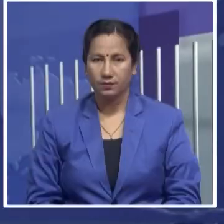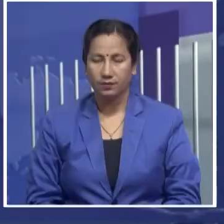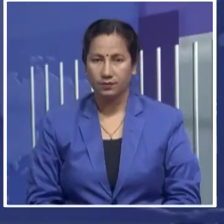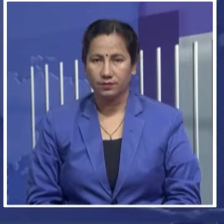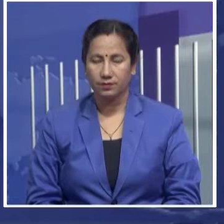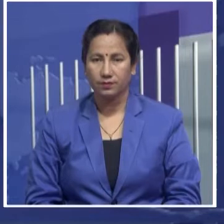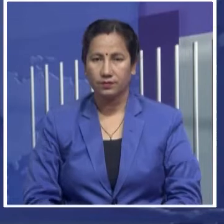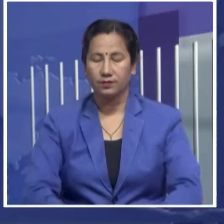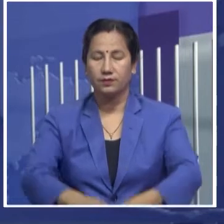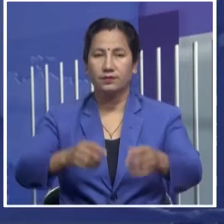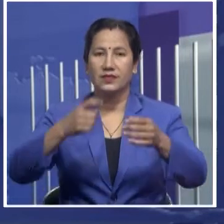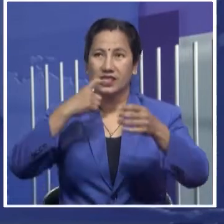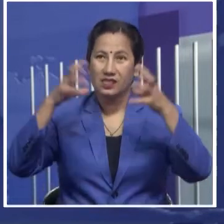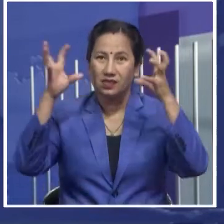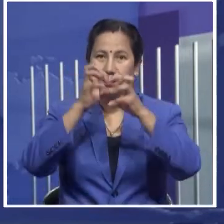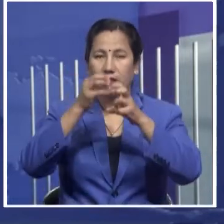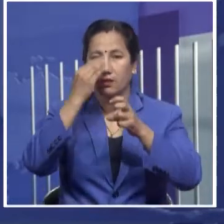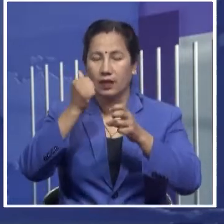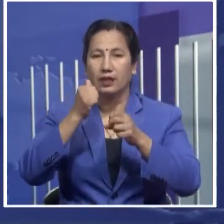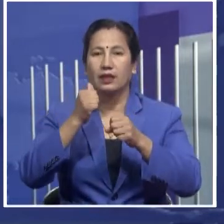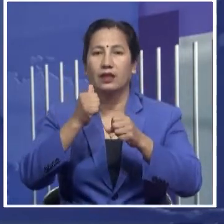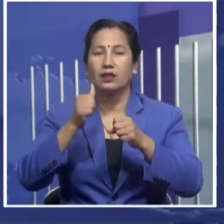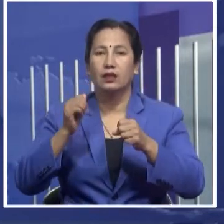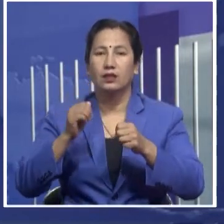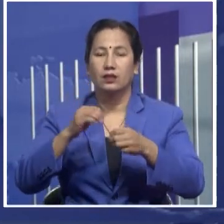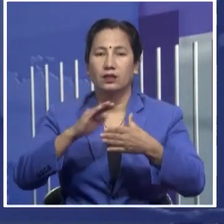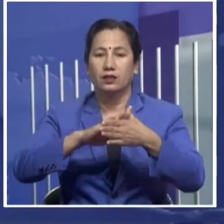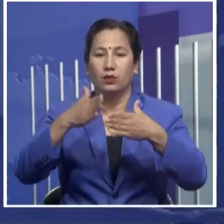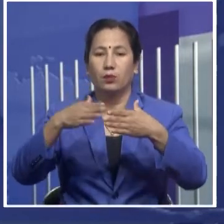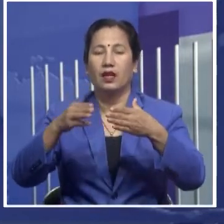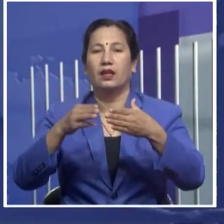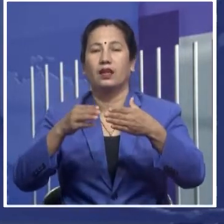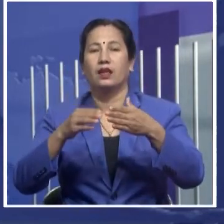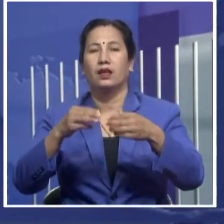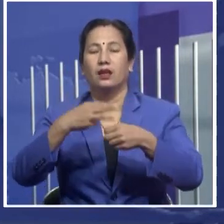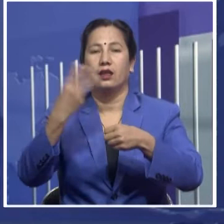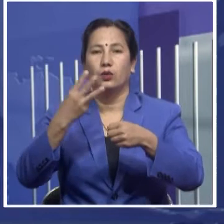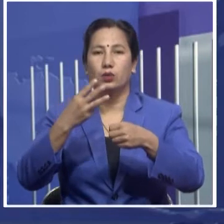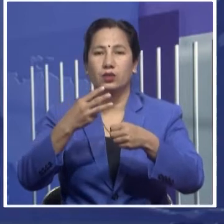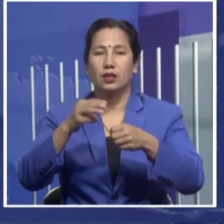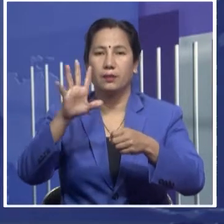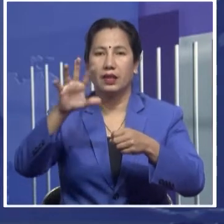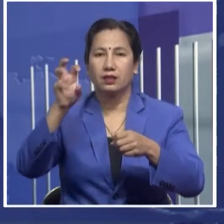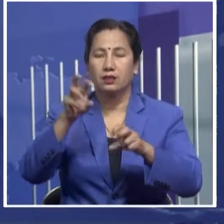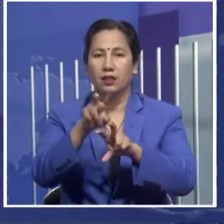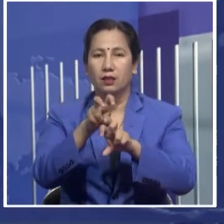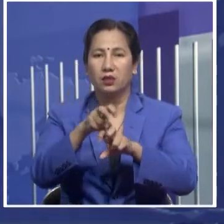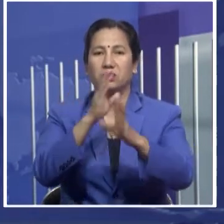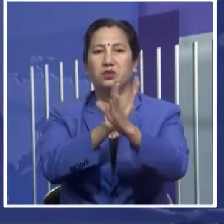भारी हिमपातका कारण नाम्खा गाउँपालिका सहित हुम्लाका उच्च हिमाली बस्तीका झण्डै 5,000 पशु चौपाया जोखिममा परेका